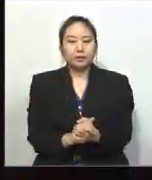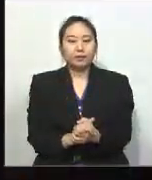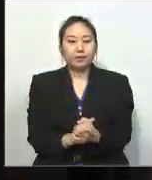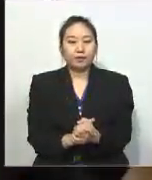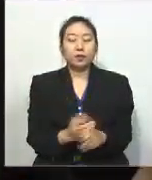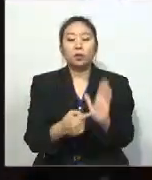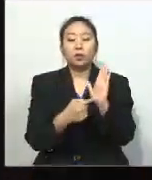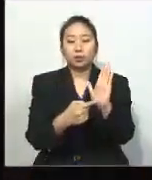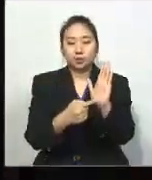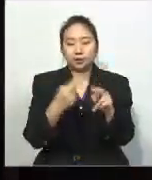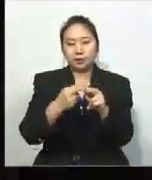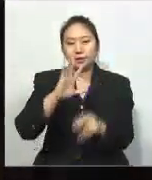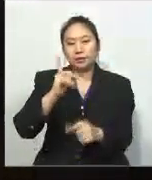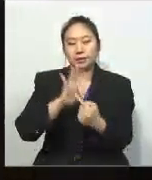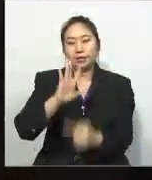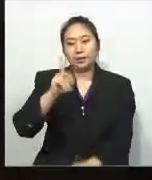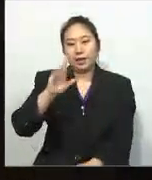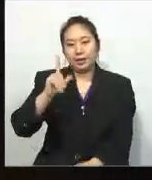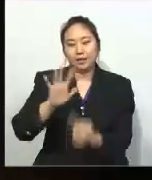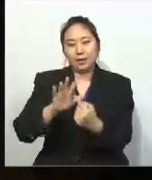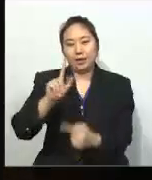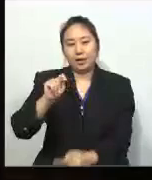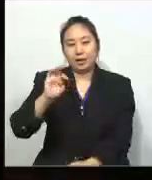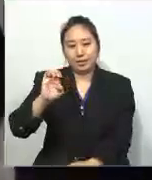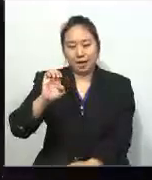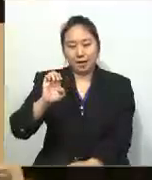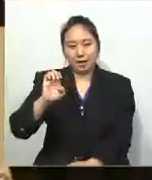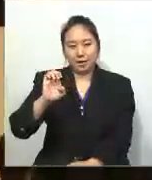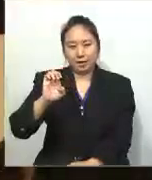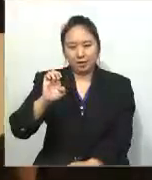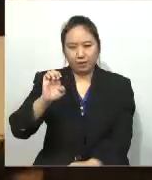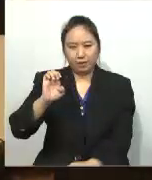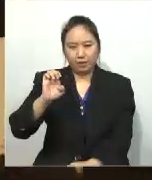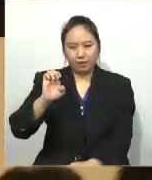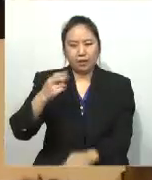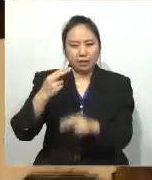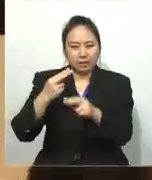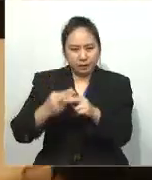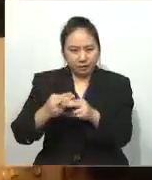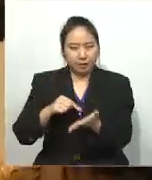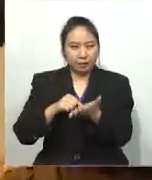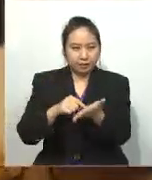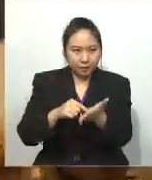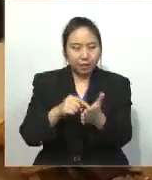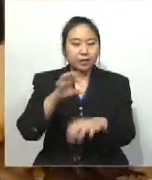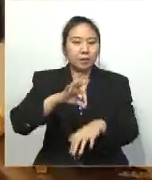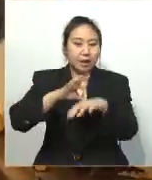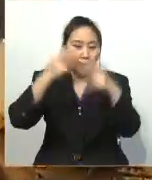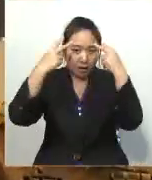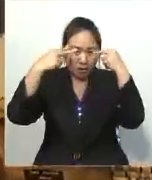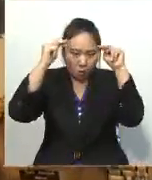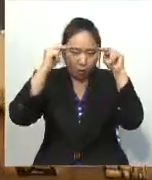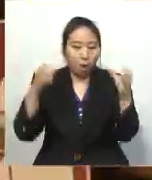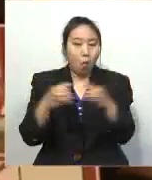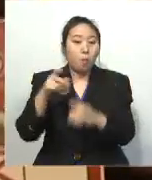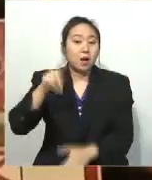คะอย่างเช่นนายชัชชาติสิทธิพันธ์ผู้ว่าที่ผู้เสนอชื่อชิงตำแหน่งนายกพรรคเพื่อไทยก็เดินทางมา